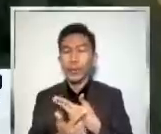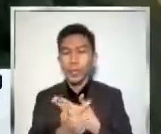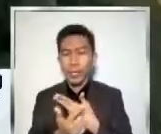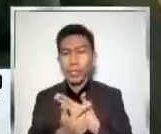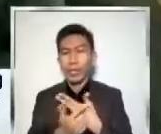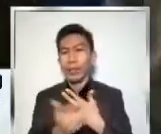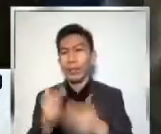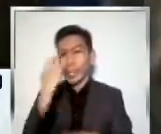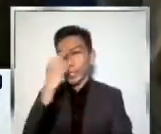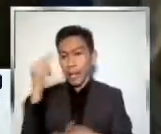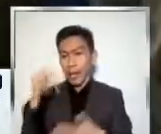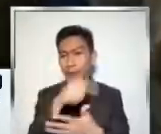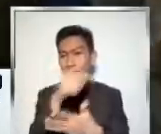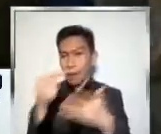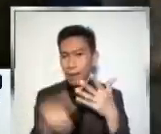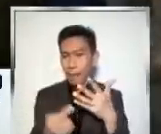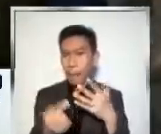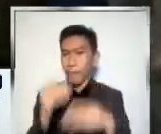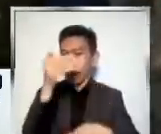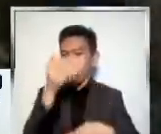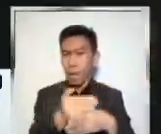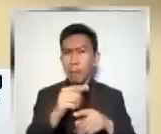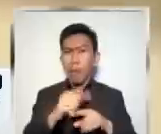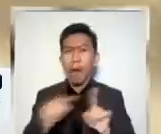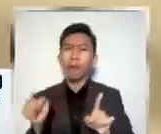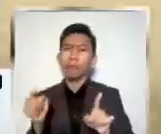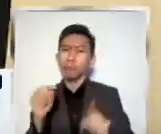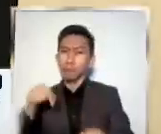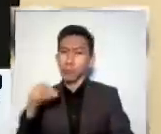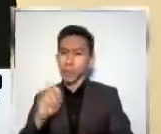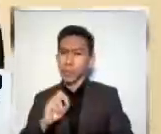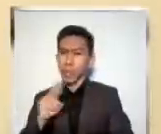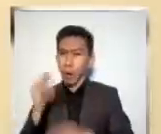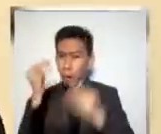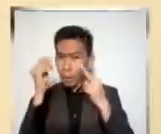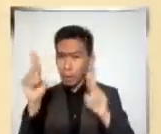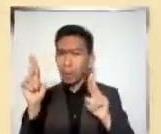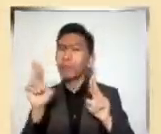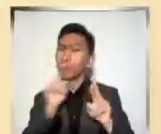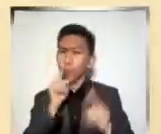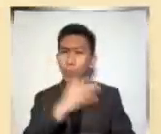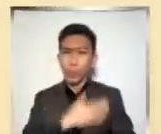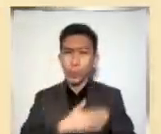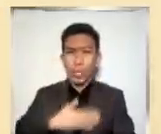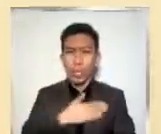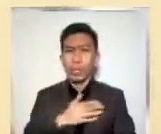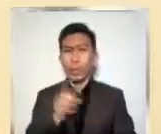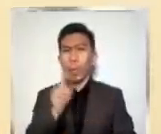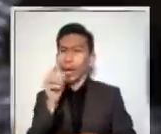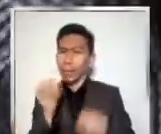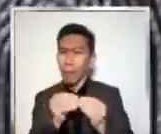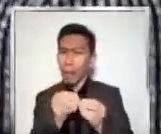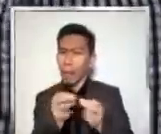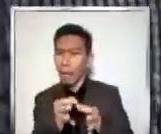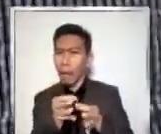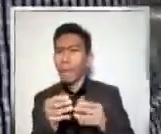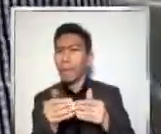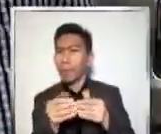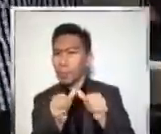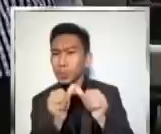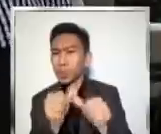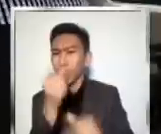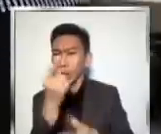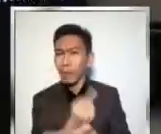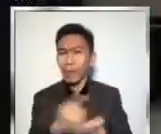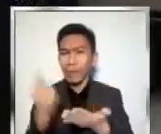tatanungin, gusto nila ng isang linggo pang extension. Sabi ni DILG spokesperson Undersecretary Jonathan Malaya, ayon daw kay Metro